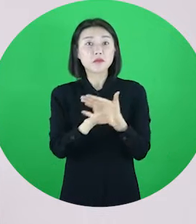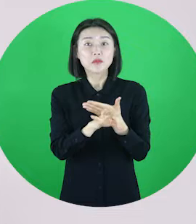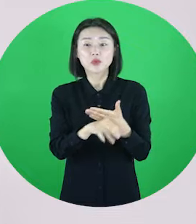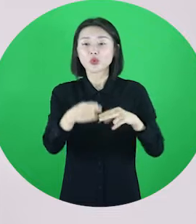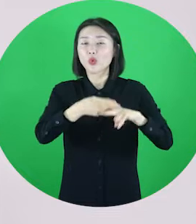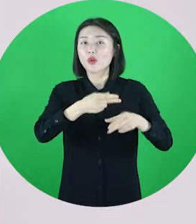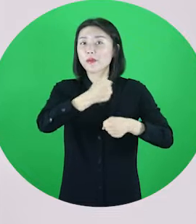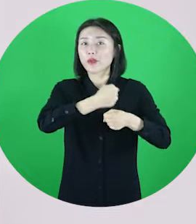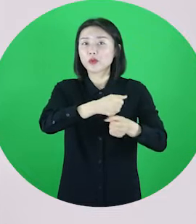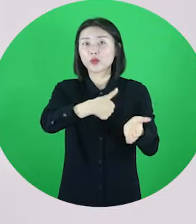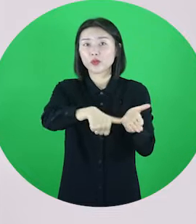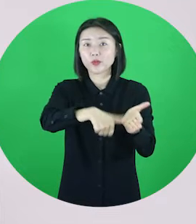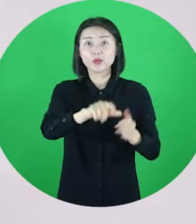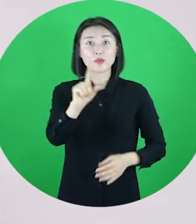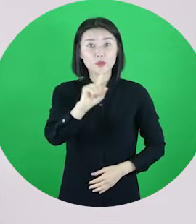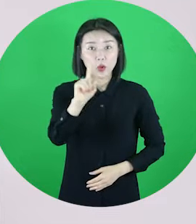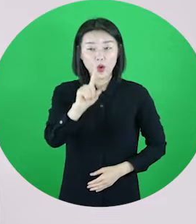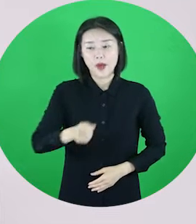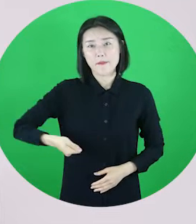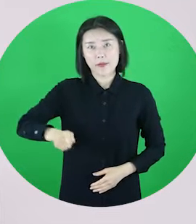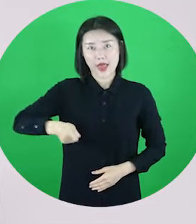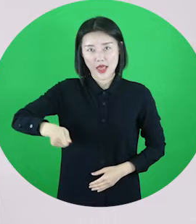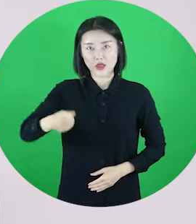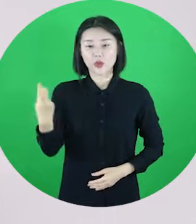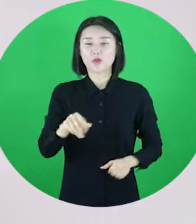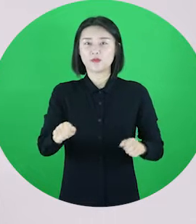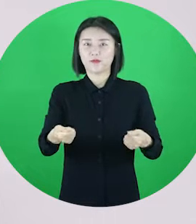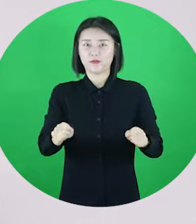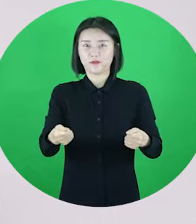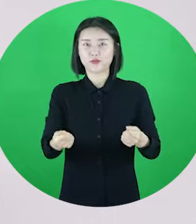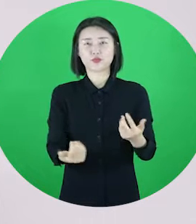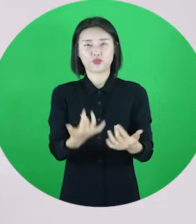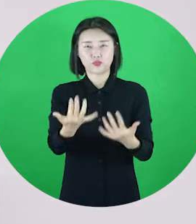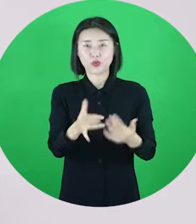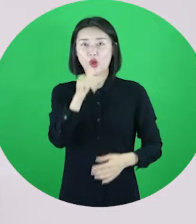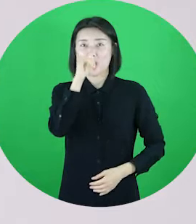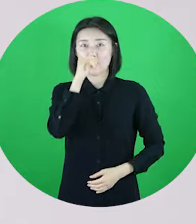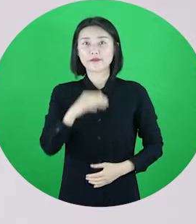사용하는 도구에는 궁중팬, 가스레인지가 있어요.